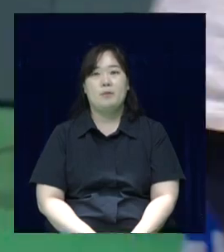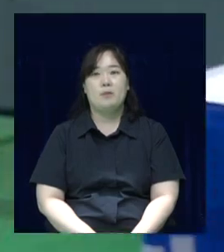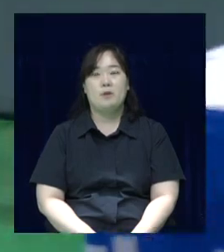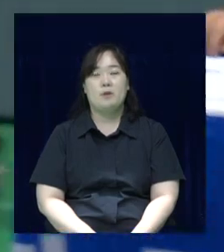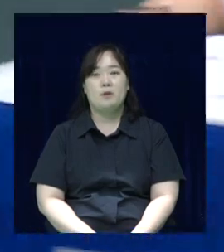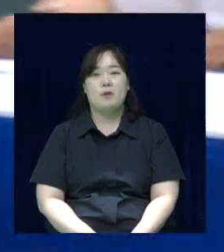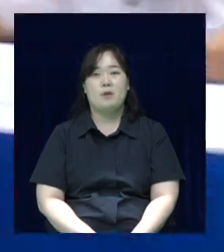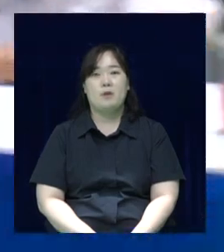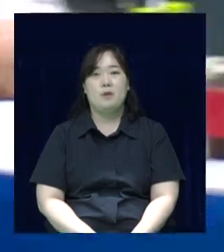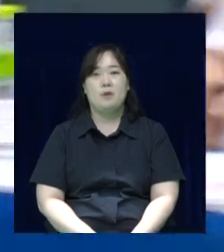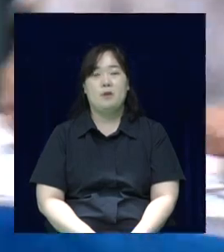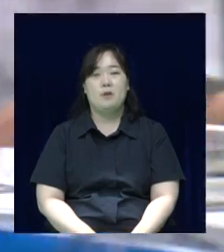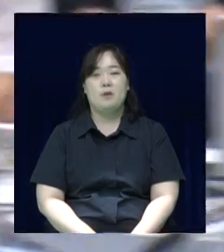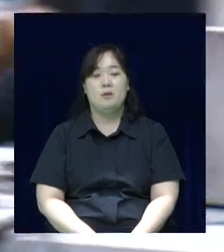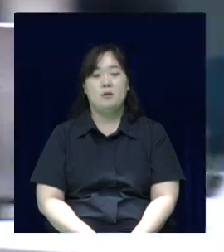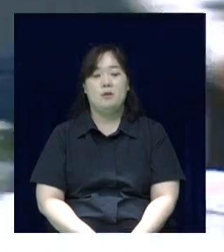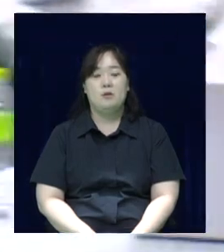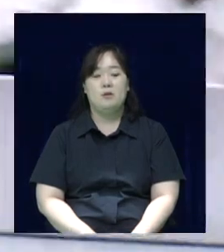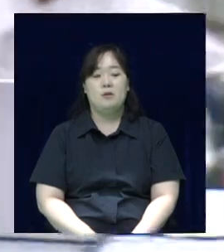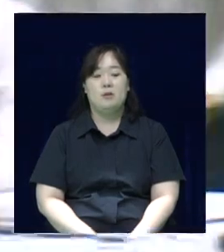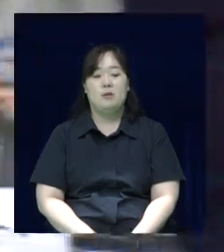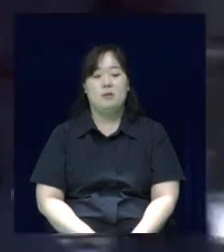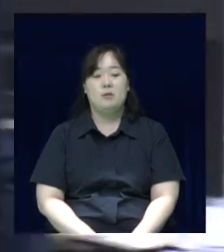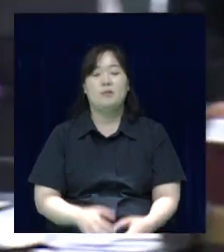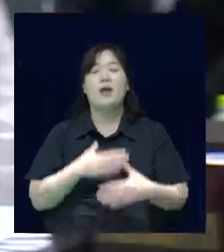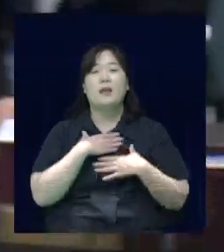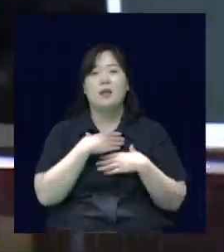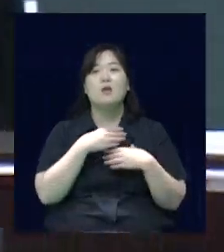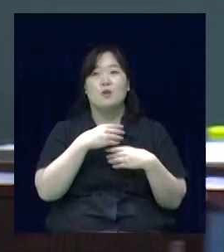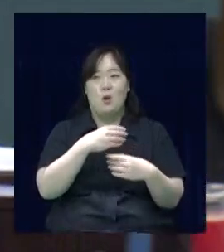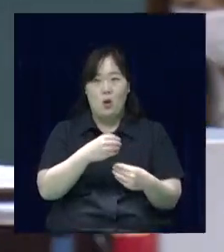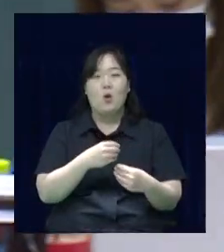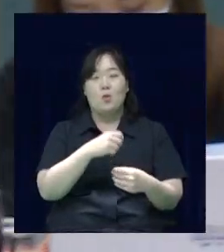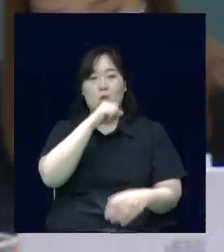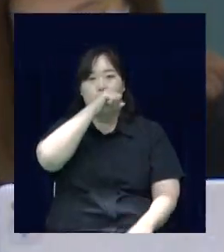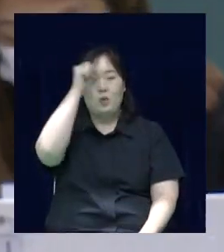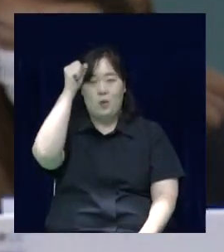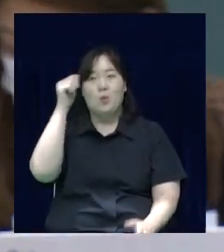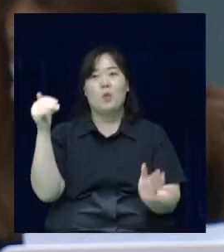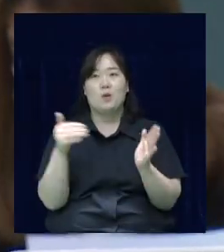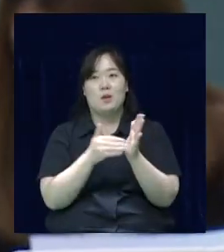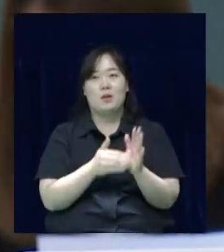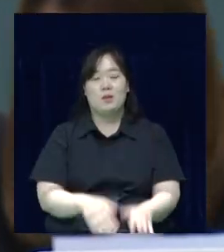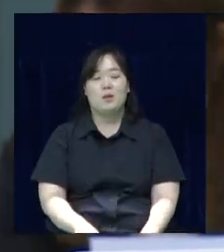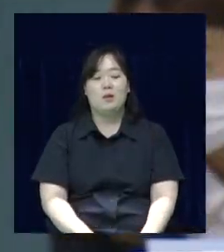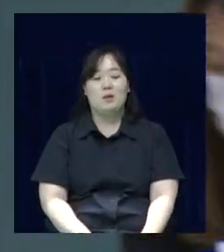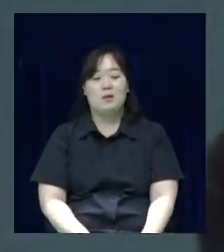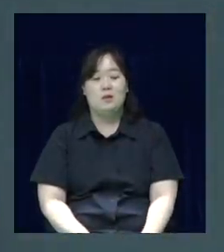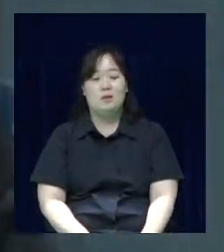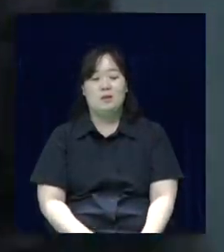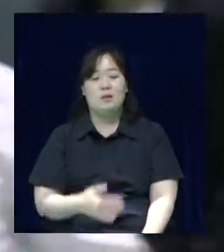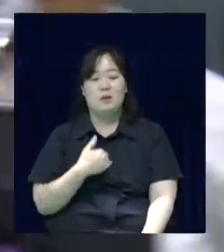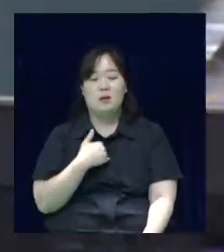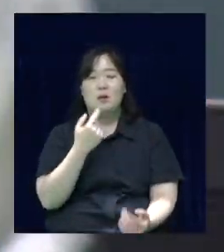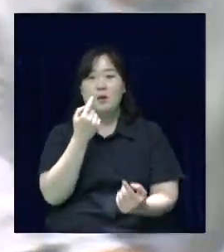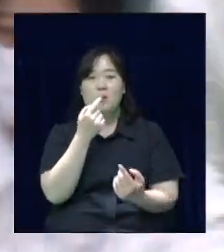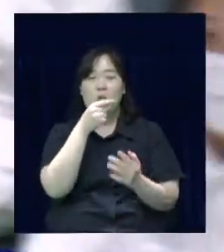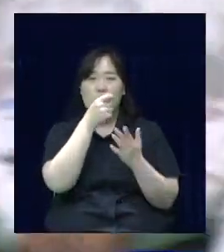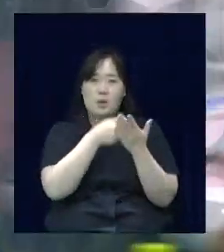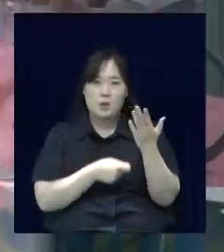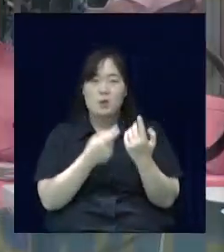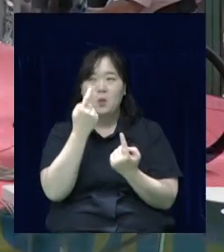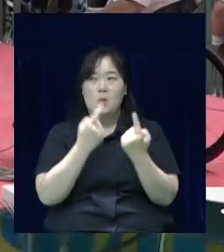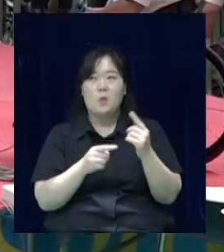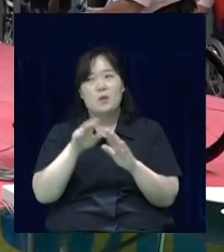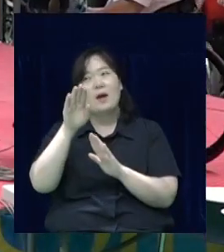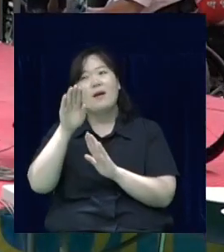일단은 60kg을 일단 안정적으로 가져가게 된 박영서 예. 선수고요. 본인의 기록보다 훨씬 낮은 기록이기